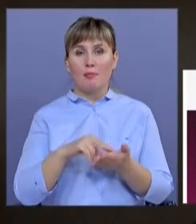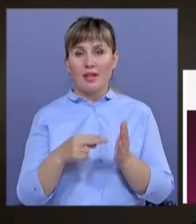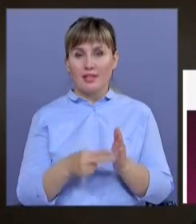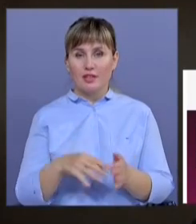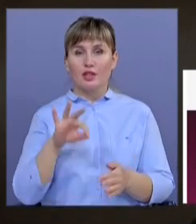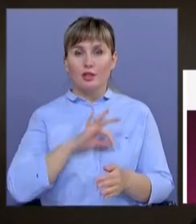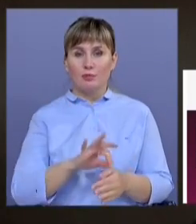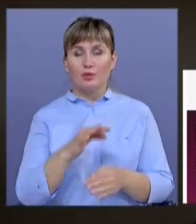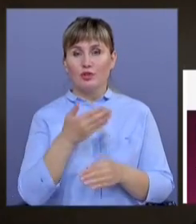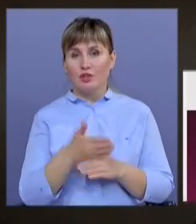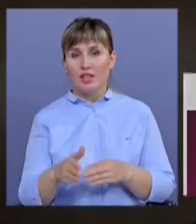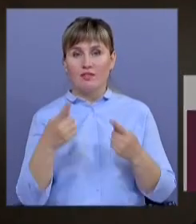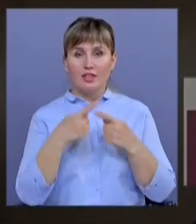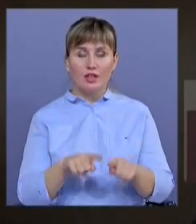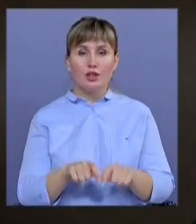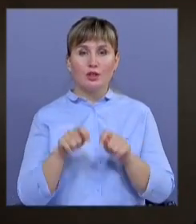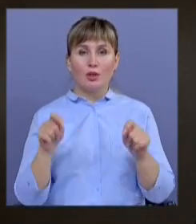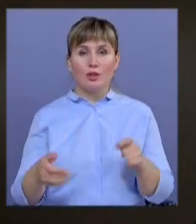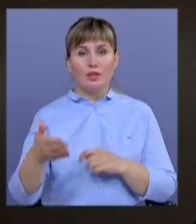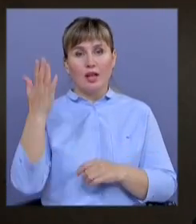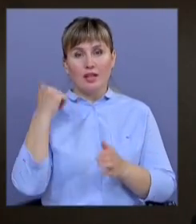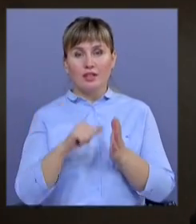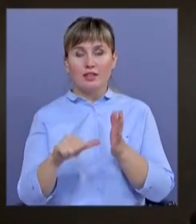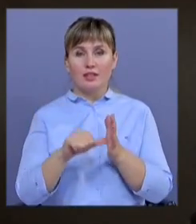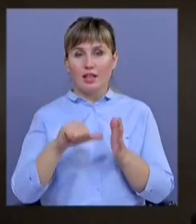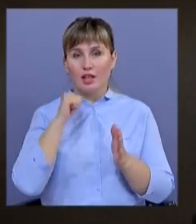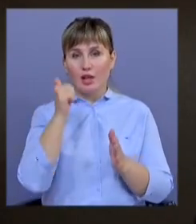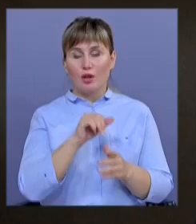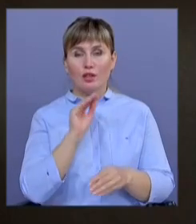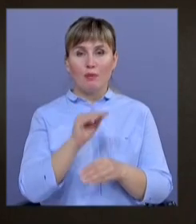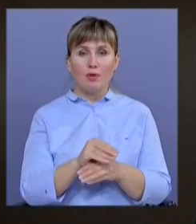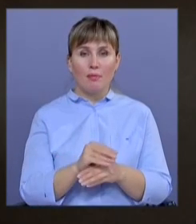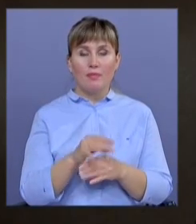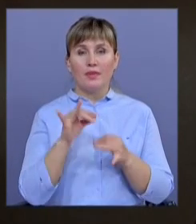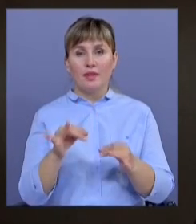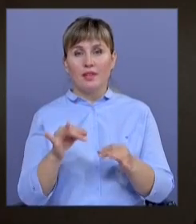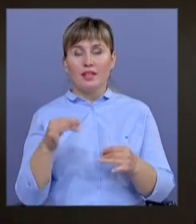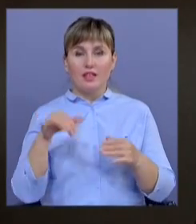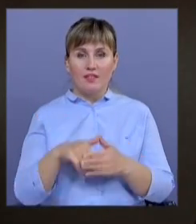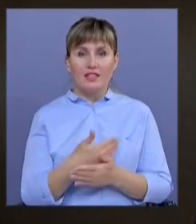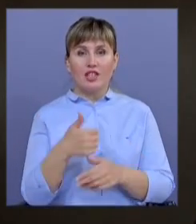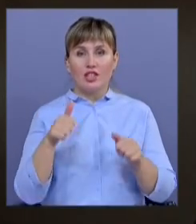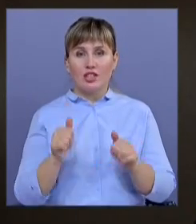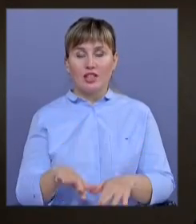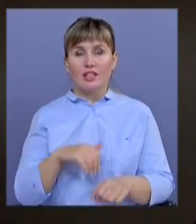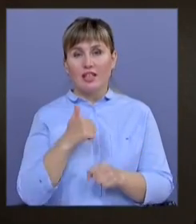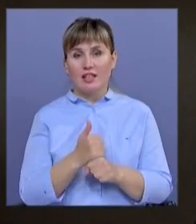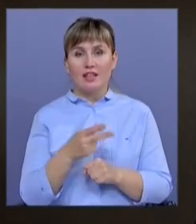планируется использовать часть инфраструктуры, созданной тогда в 60-е годы. Добавим, разумеется, и инновационные